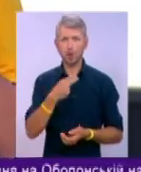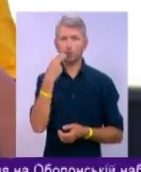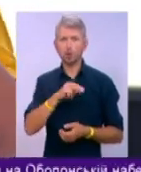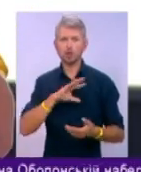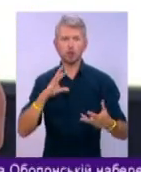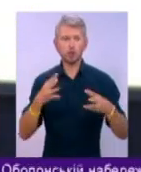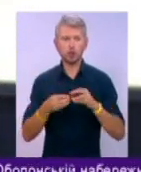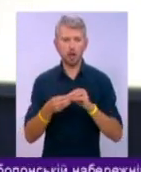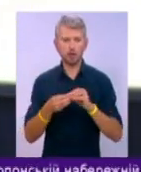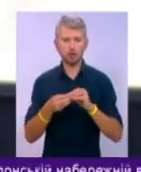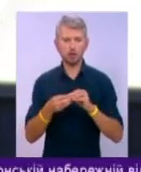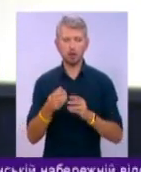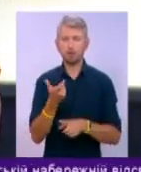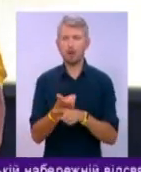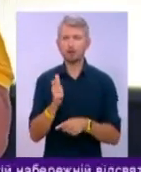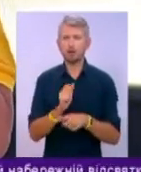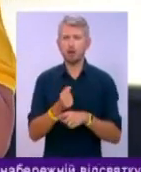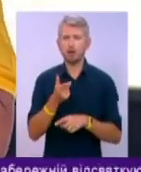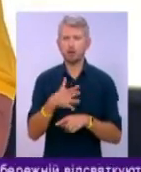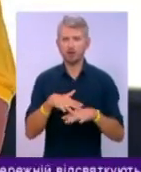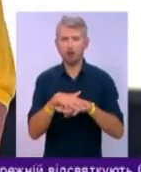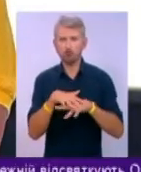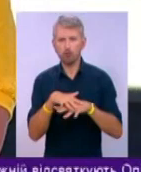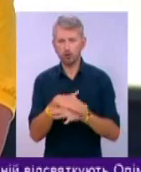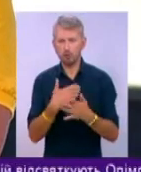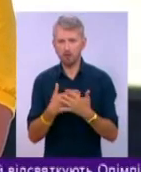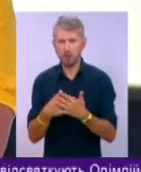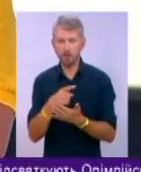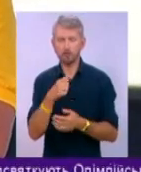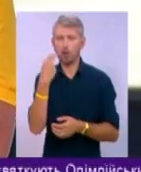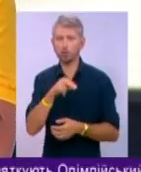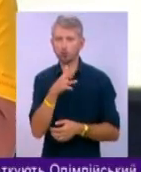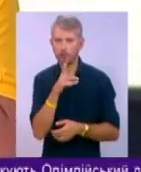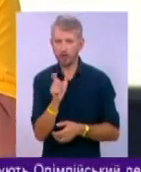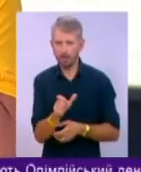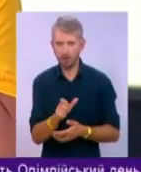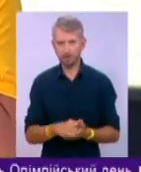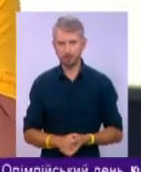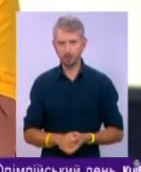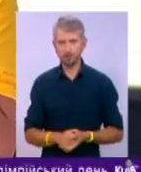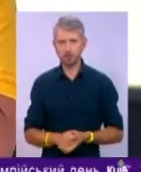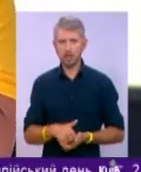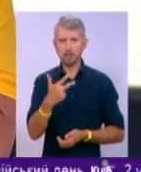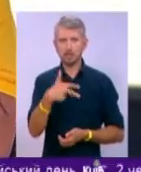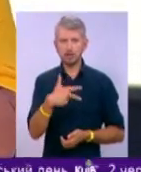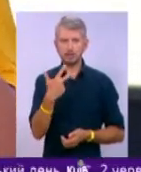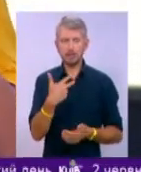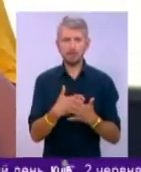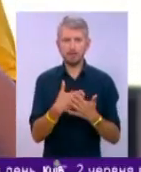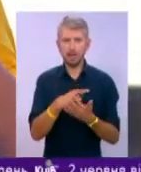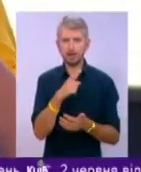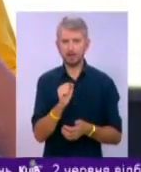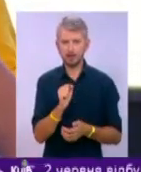результат. Максимальное количество решенных примеров за лучшее время. 33 примера